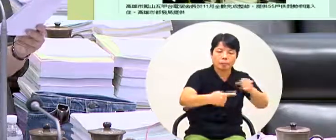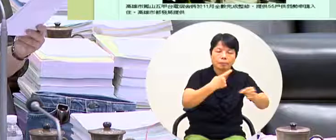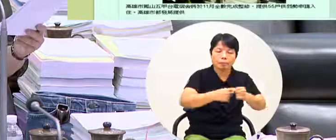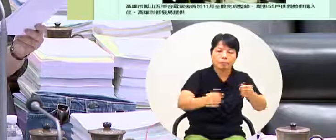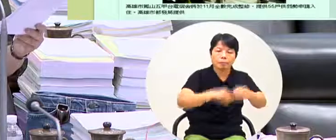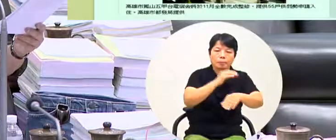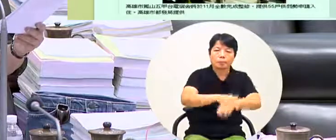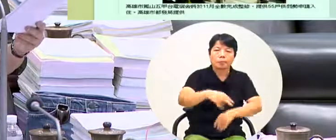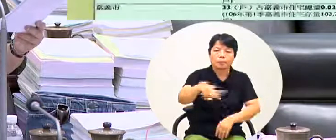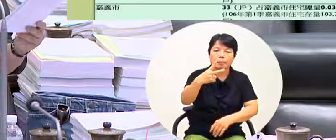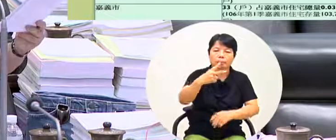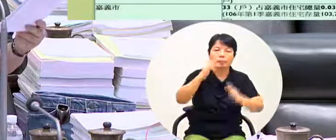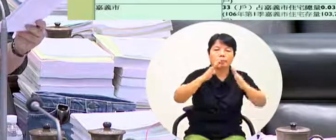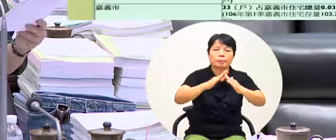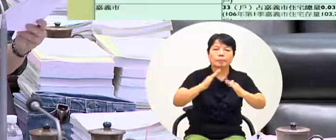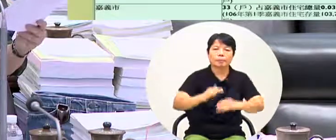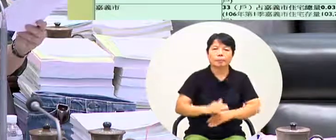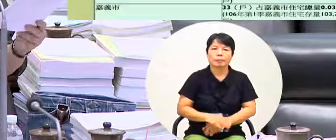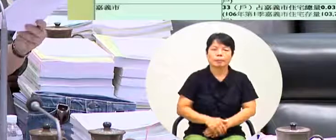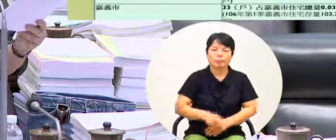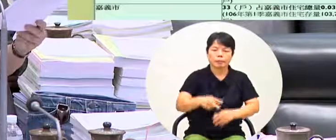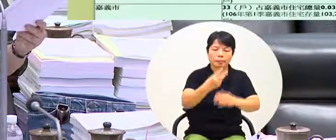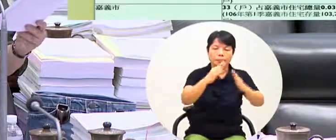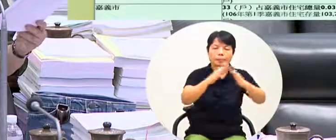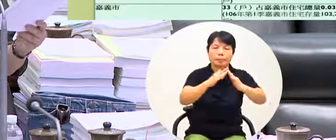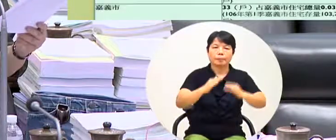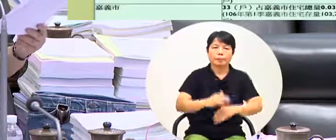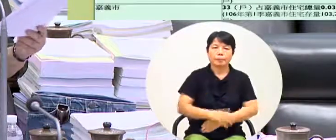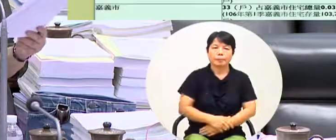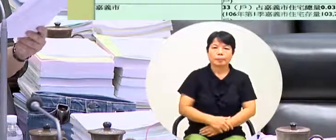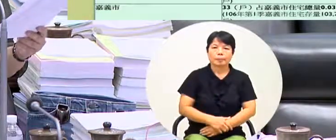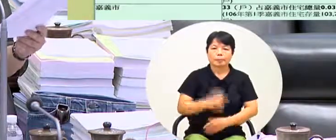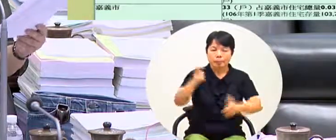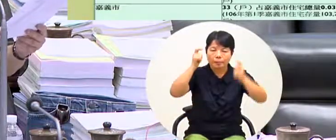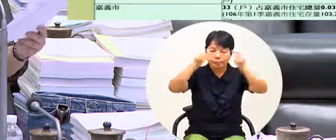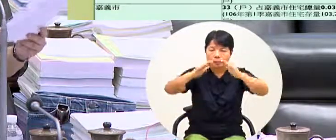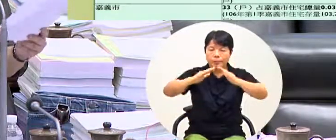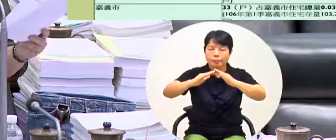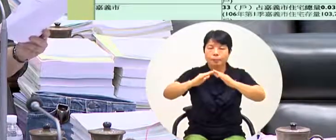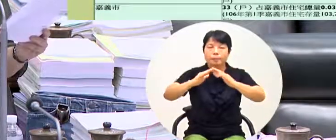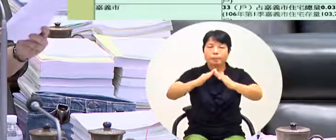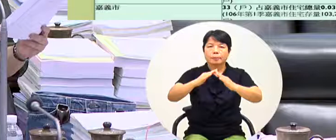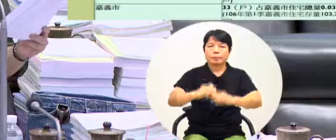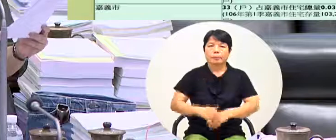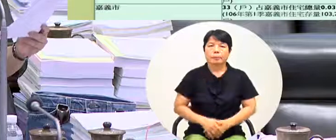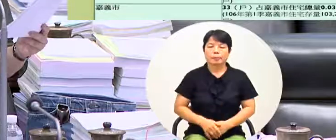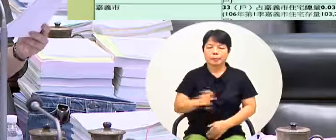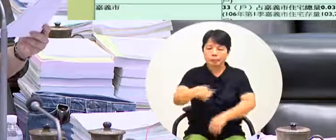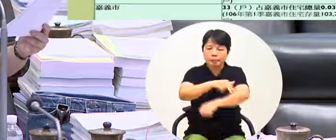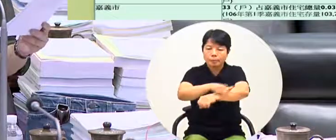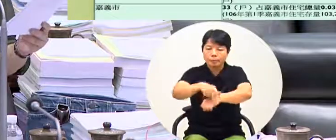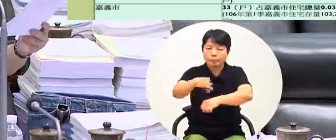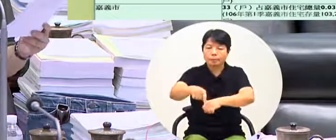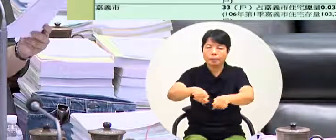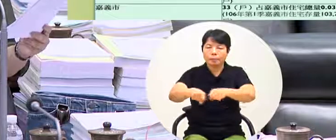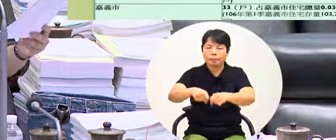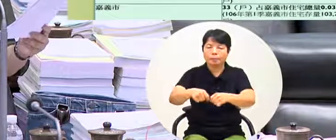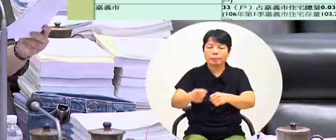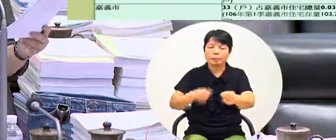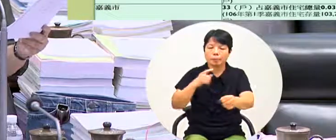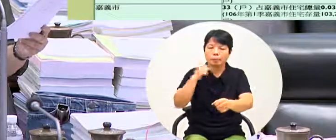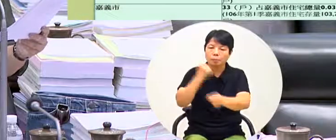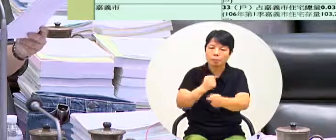200户的住宅。然后我们高雄这部分的计划到底是怎么执行的？我在想，如